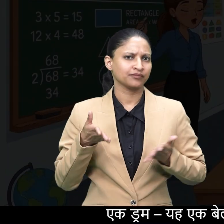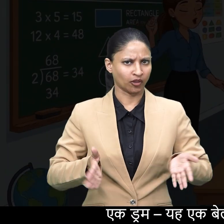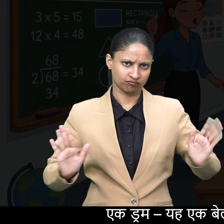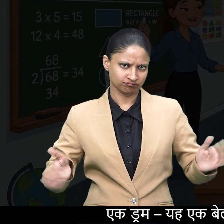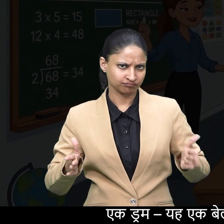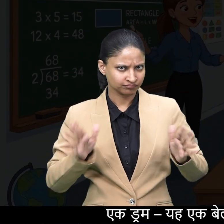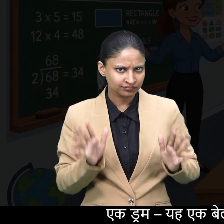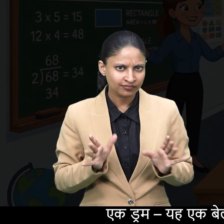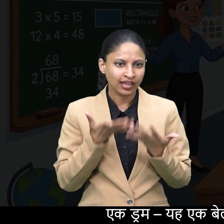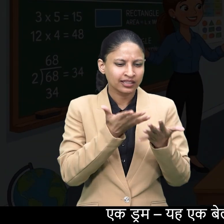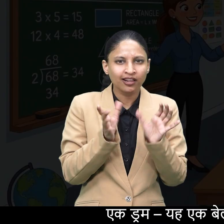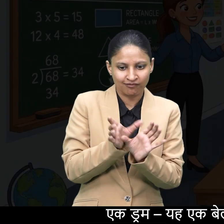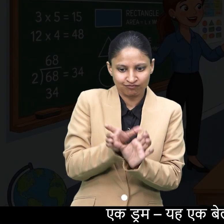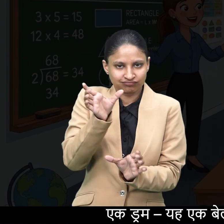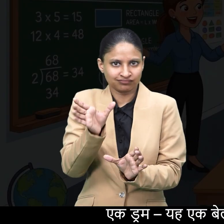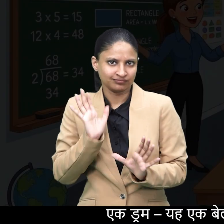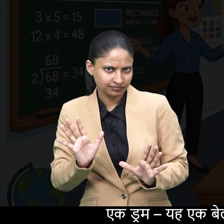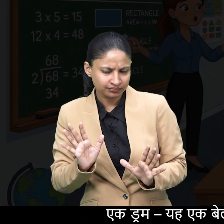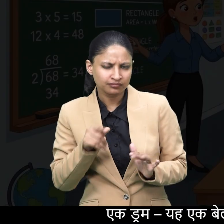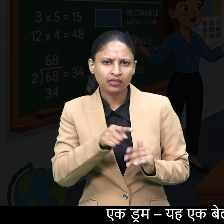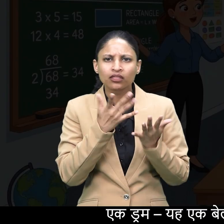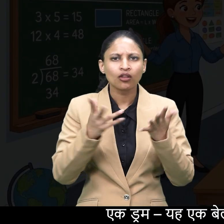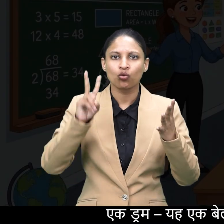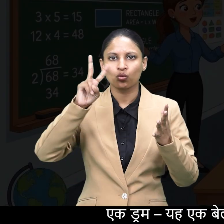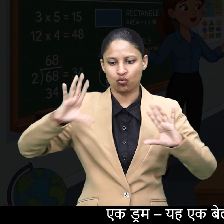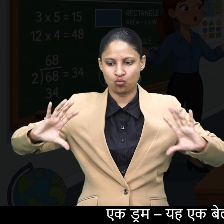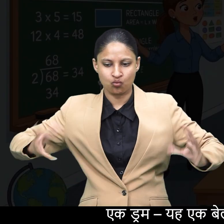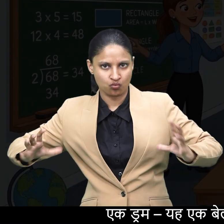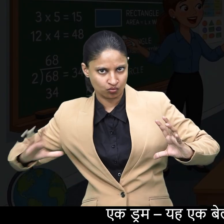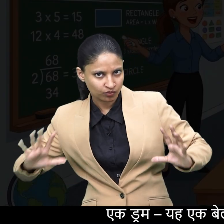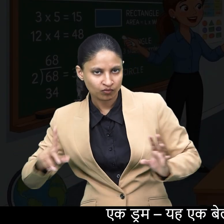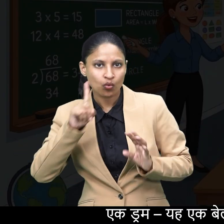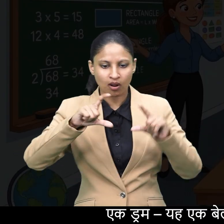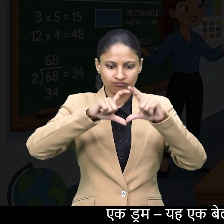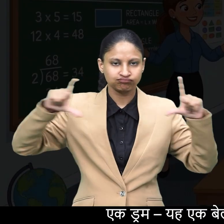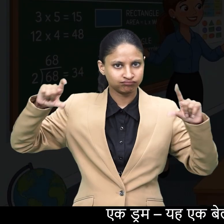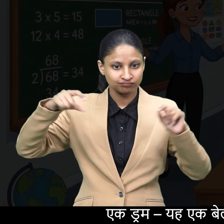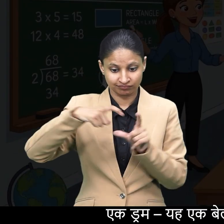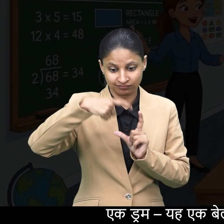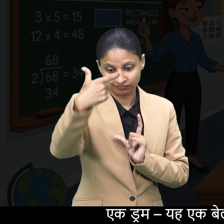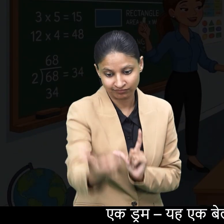एक ड्रम, यह एक बेलन है जो 2 वृत्त और एक आयत में खुलता है।